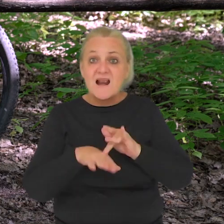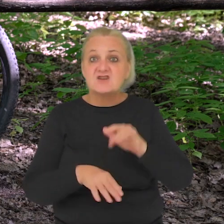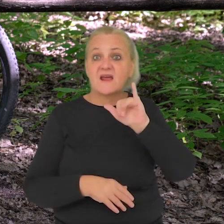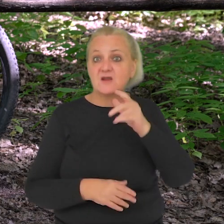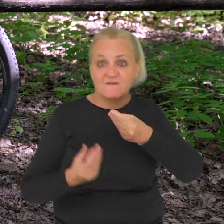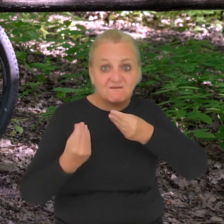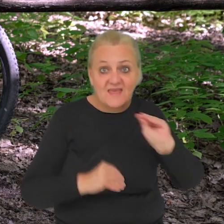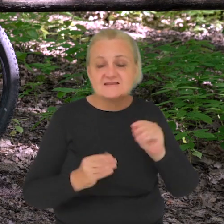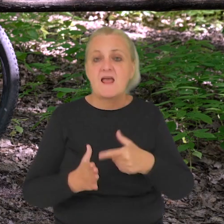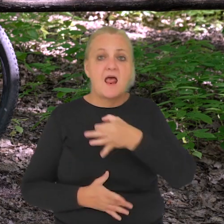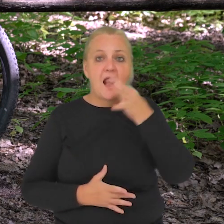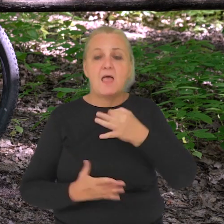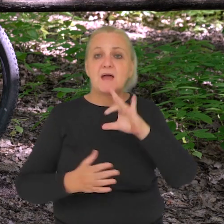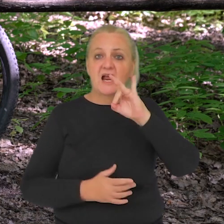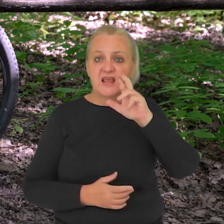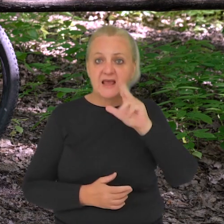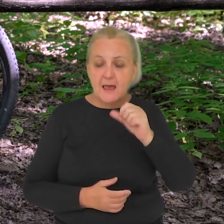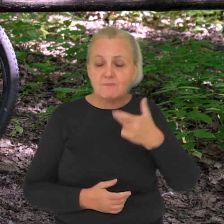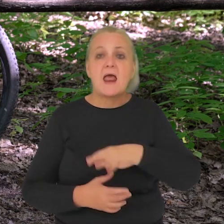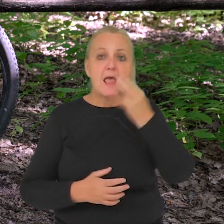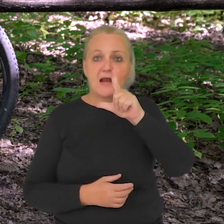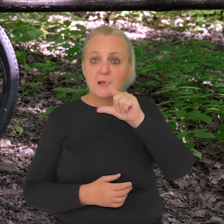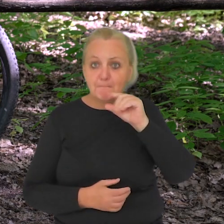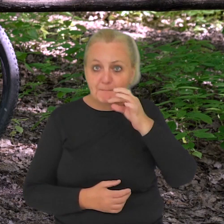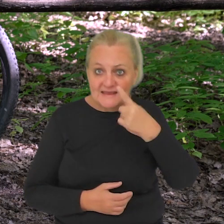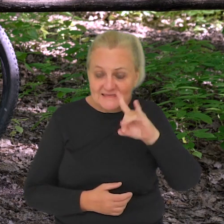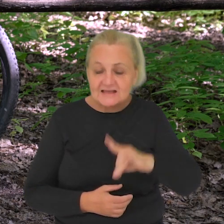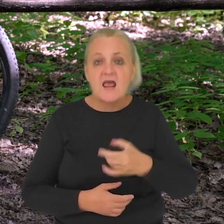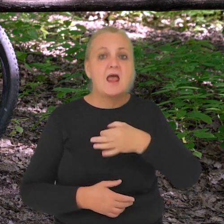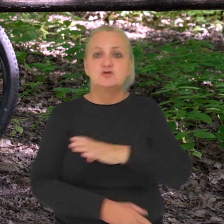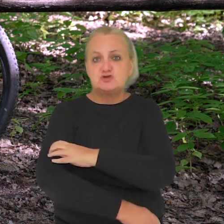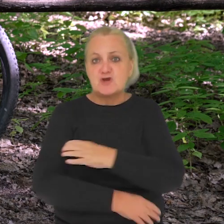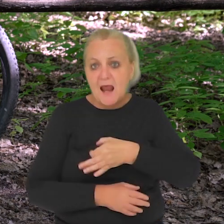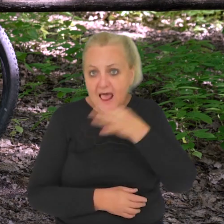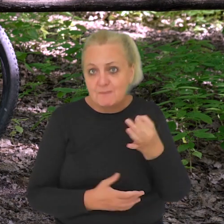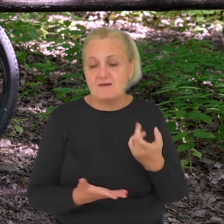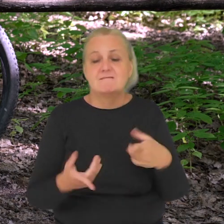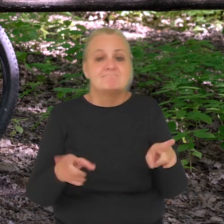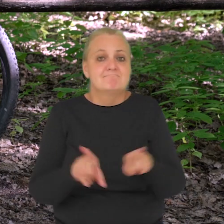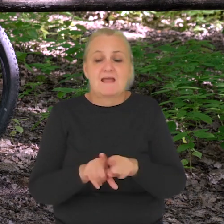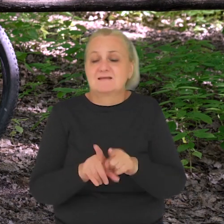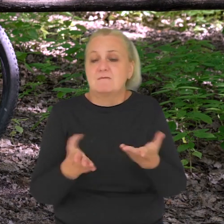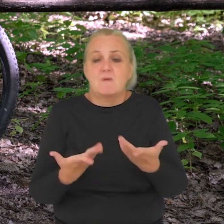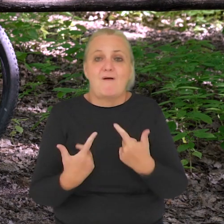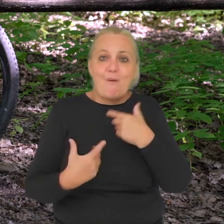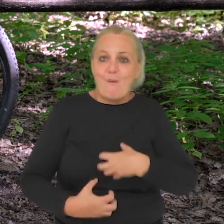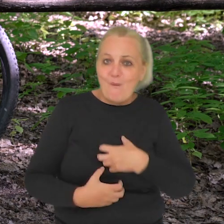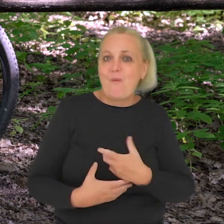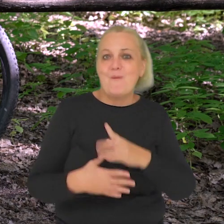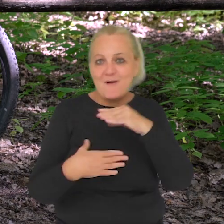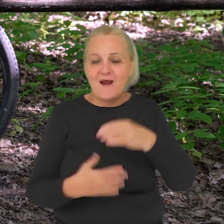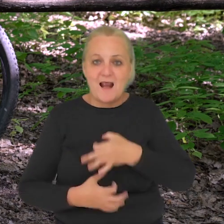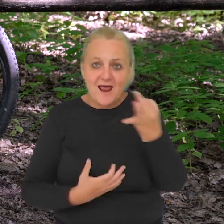większą wrażliwość na insulinę, lepsze glikemie, lepsze lipidy, lepsze ciśnienie, wreszcie